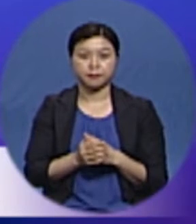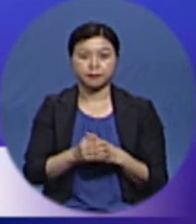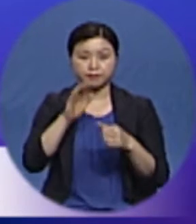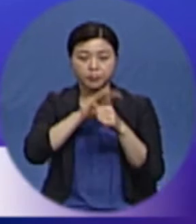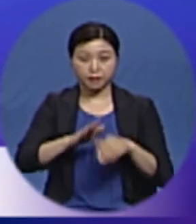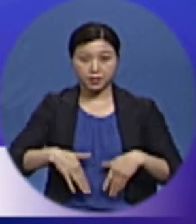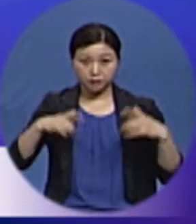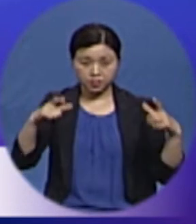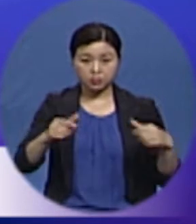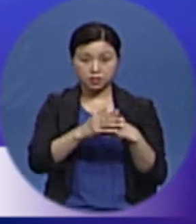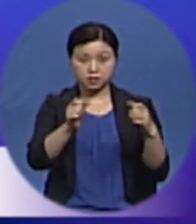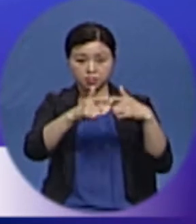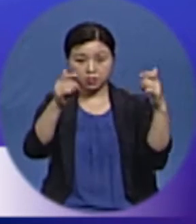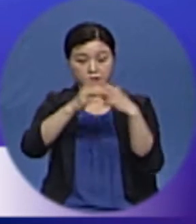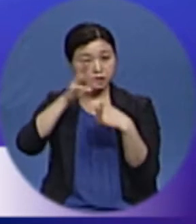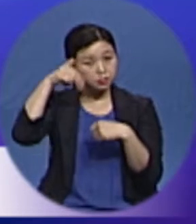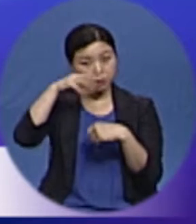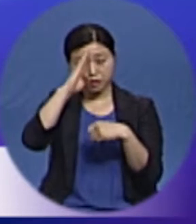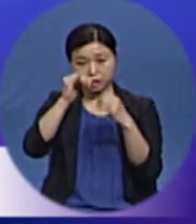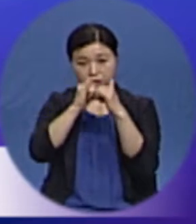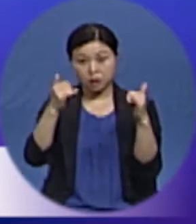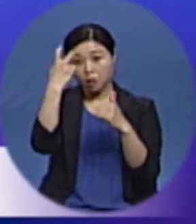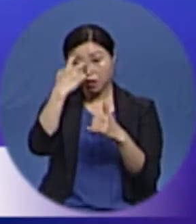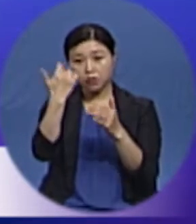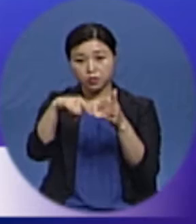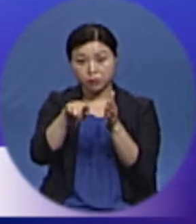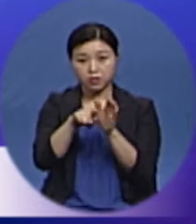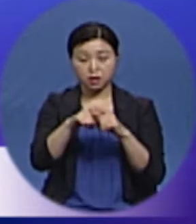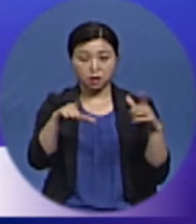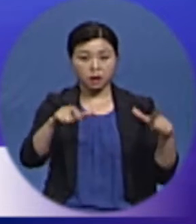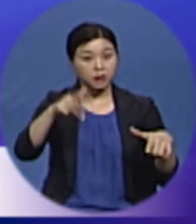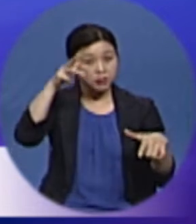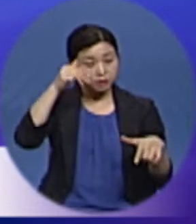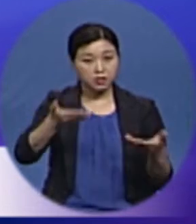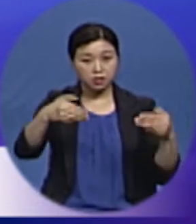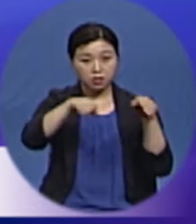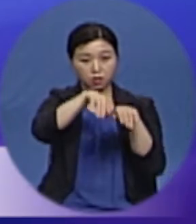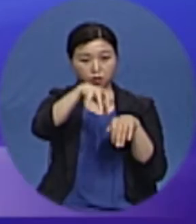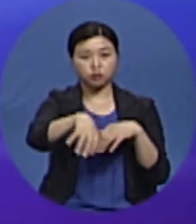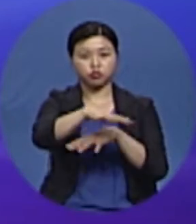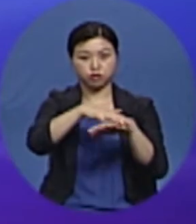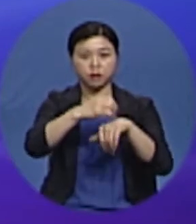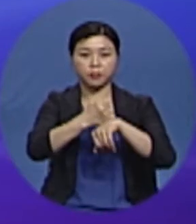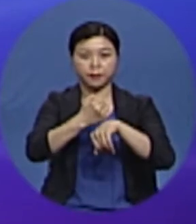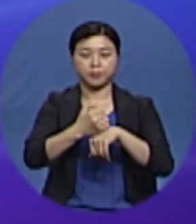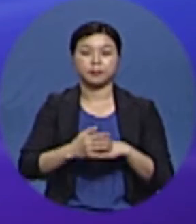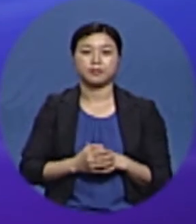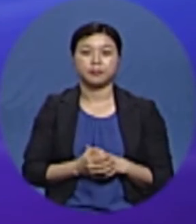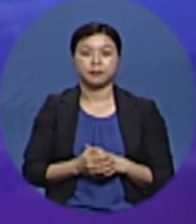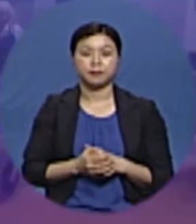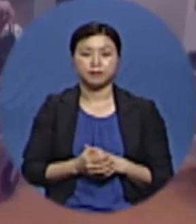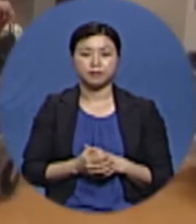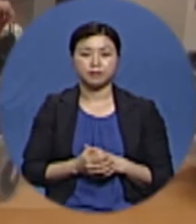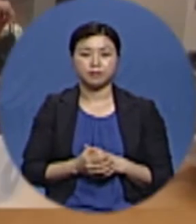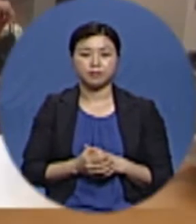경남도가 증가하고 있는 치매 환자 관리를 위해 광역치매센터를 운영합니다.